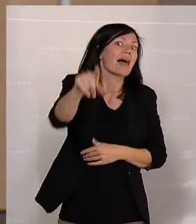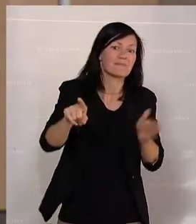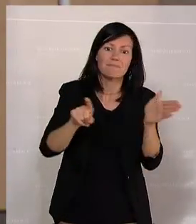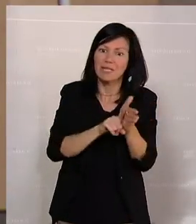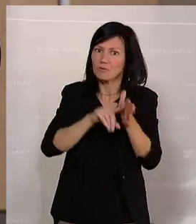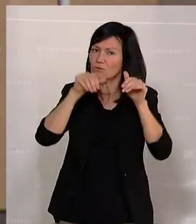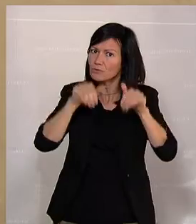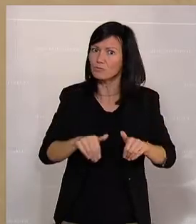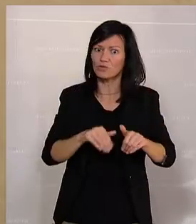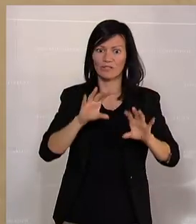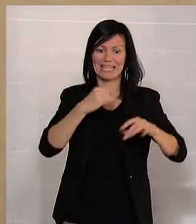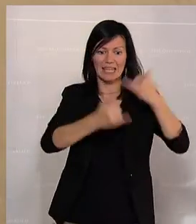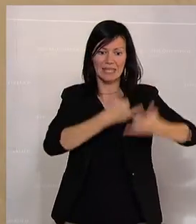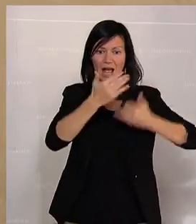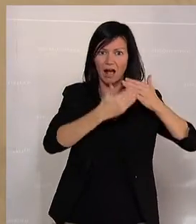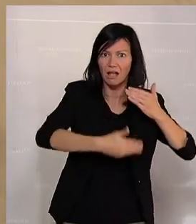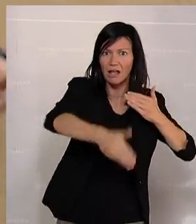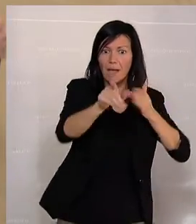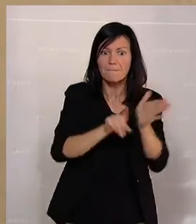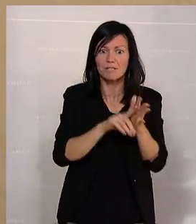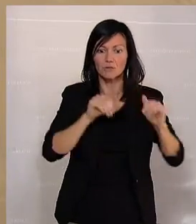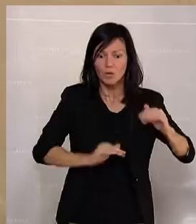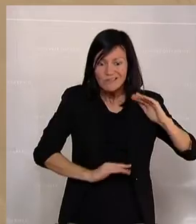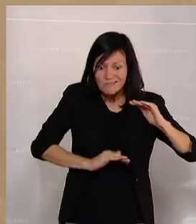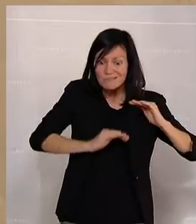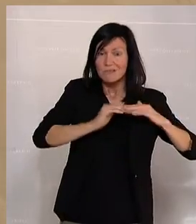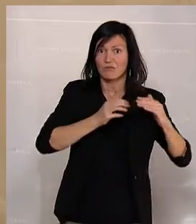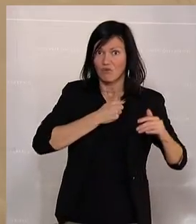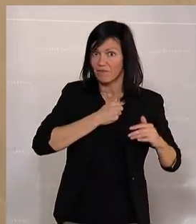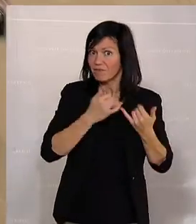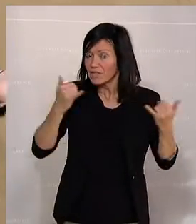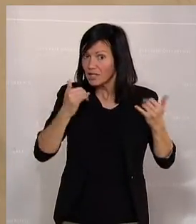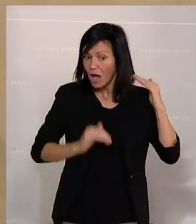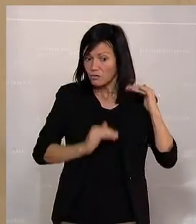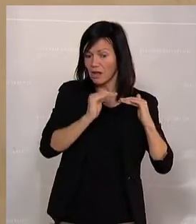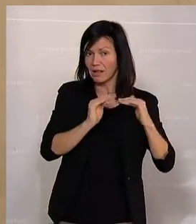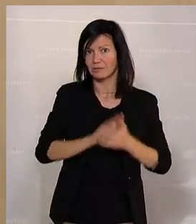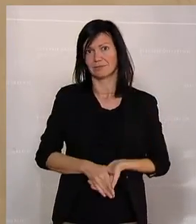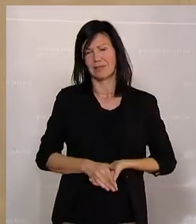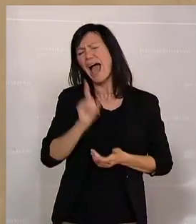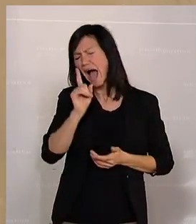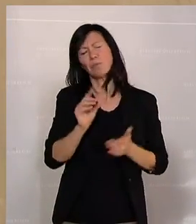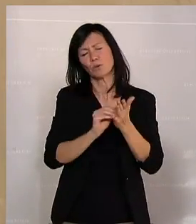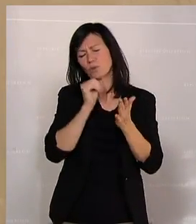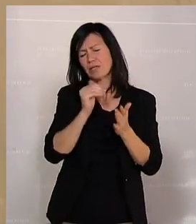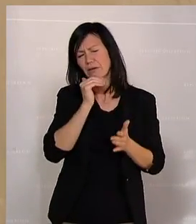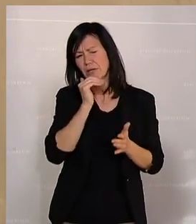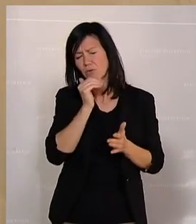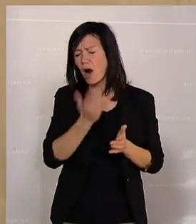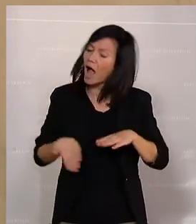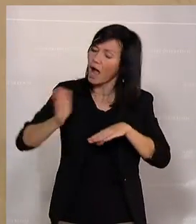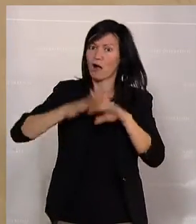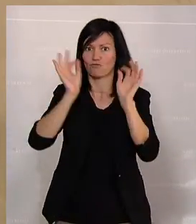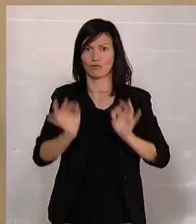10 Jahre. Das geht aber weiter, denn derjenige, der wir alltäglich im Vorabendprogramm